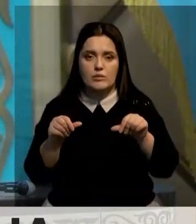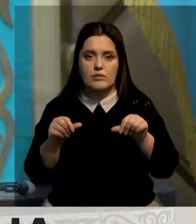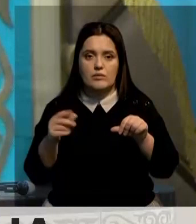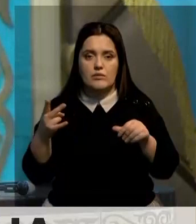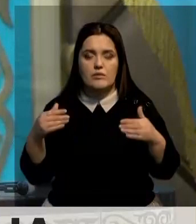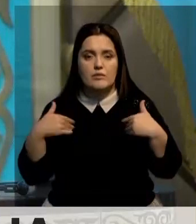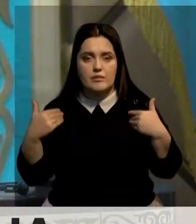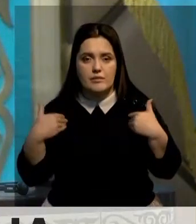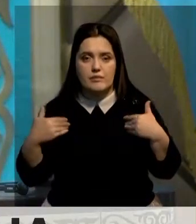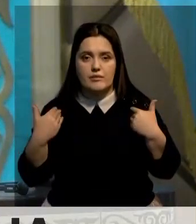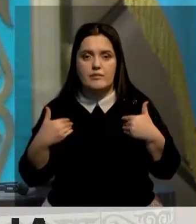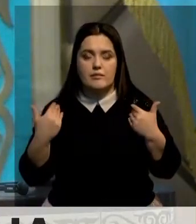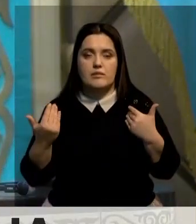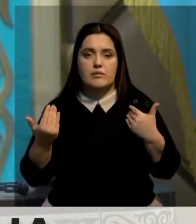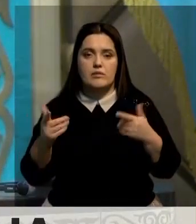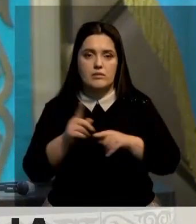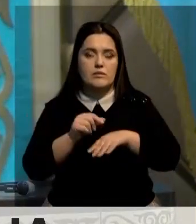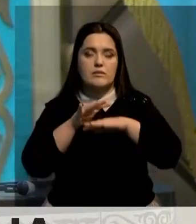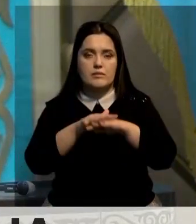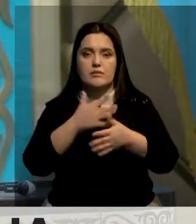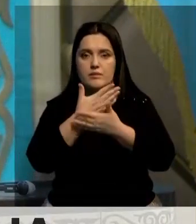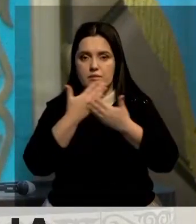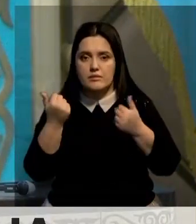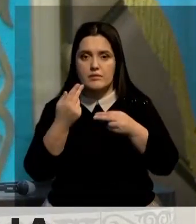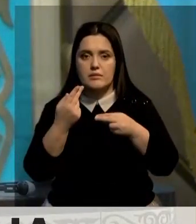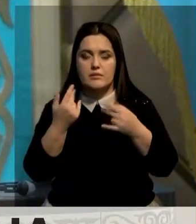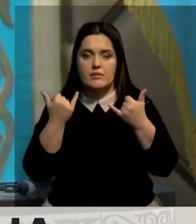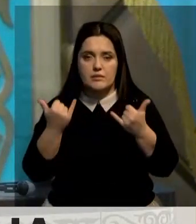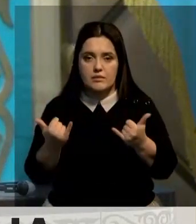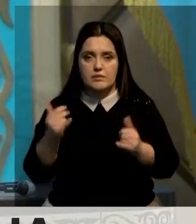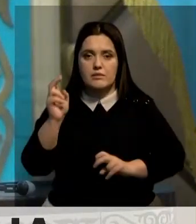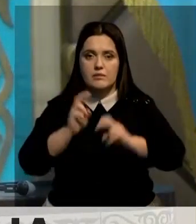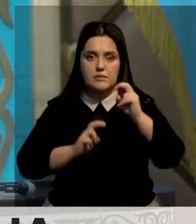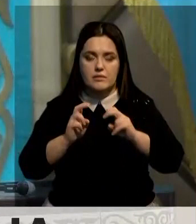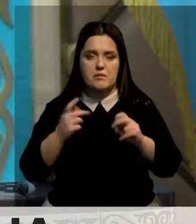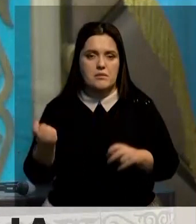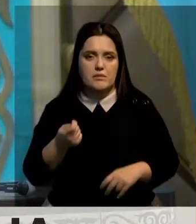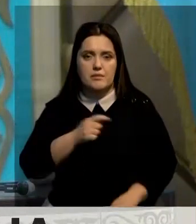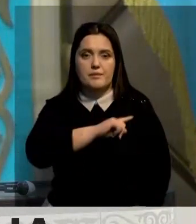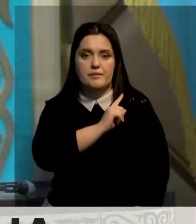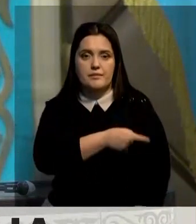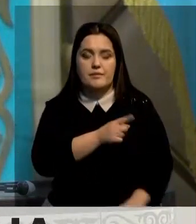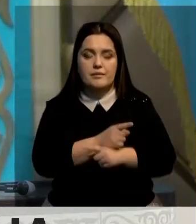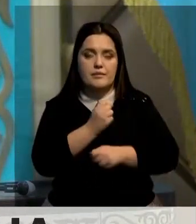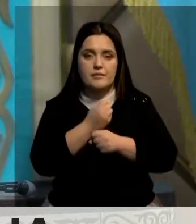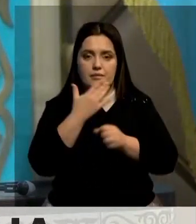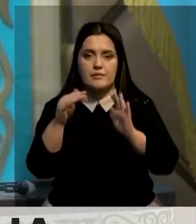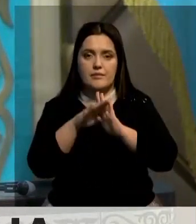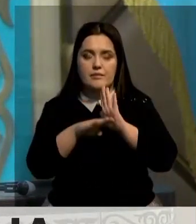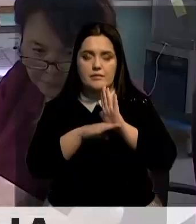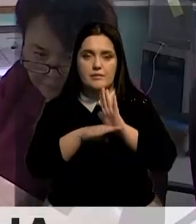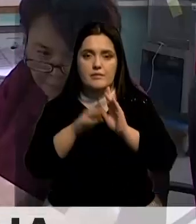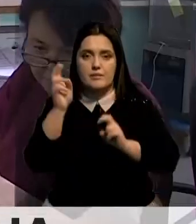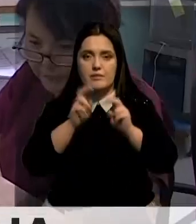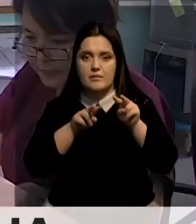и витаминами. Не решены проблемы финансирования фортификации на мельничных предприятиях малой мощности. Не разработаны программы производственного